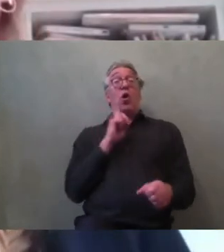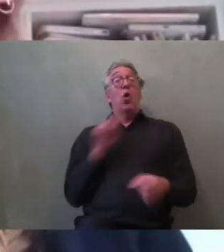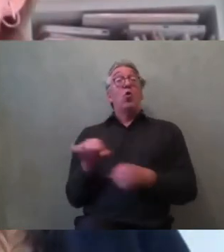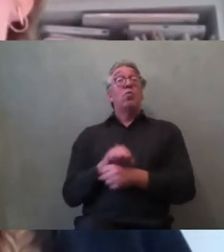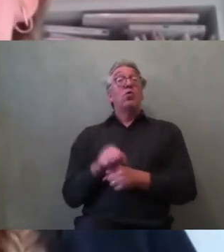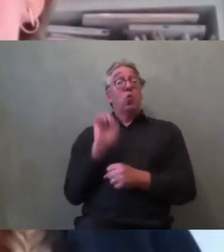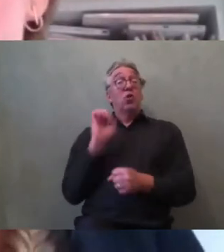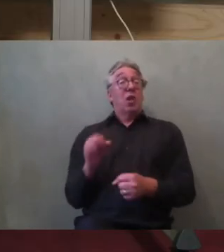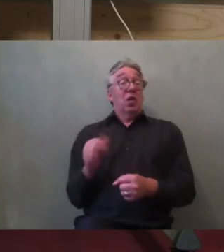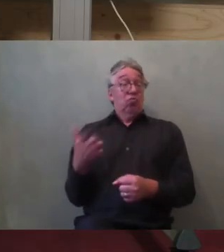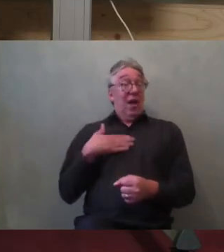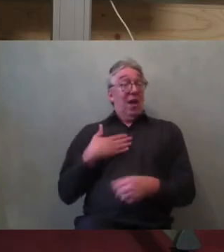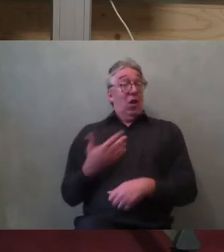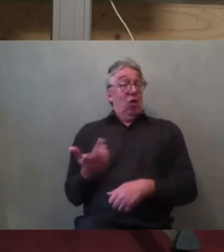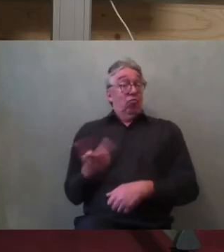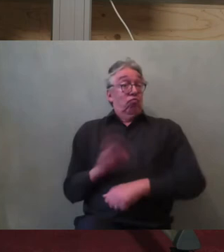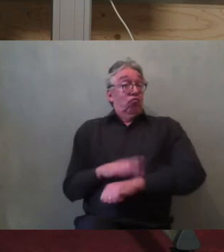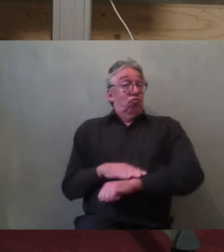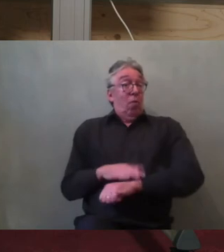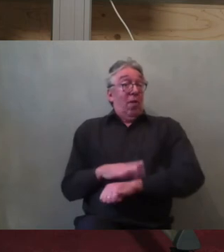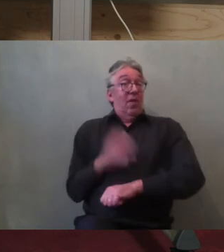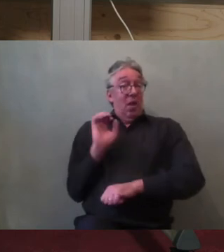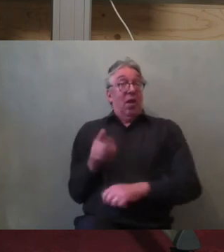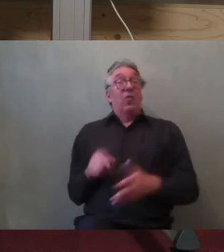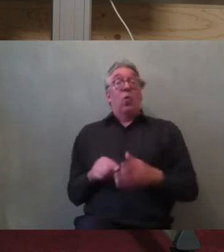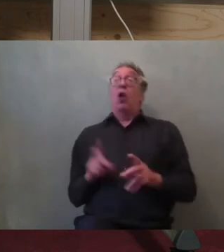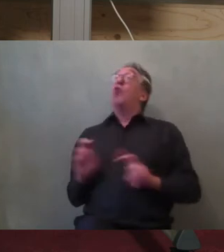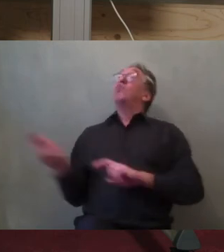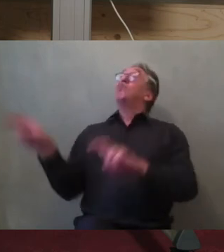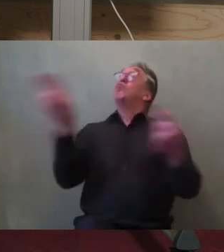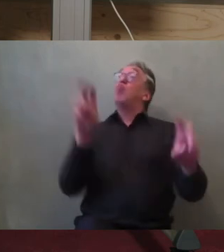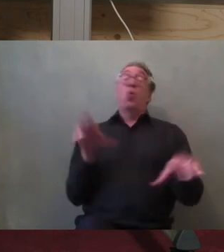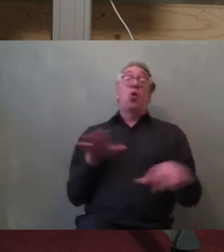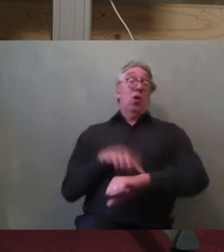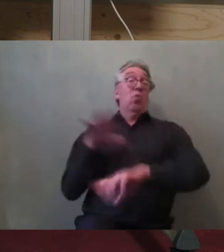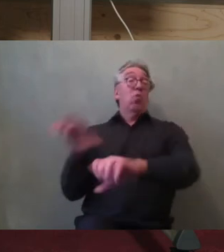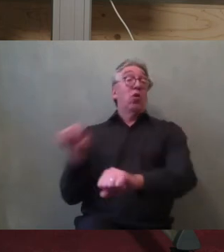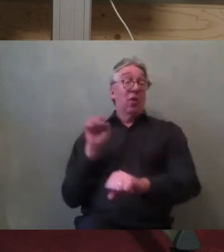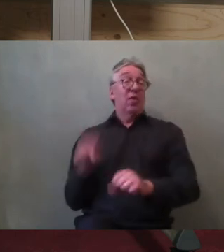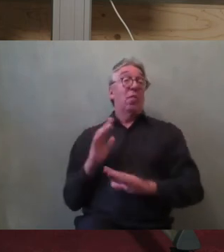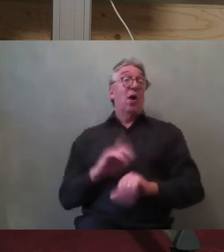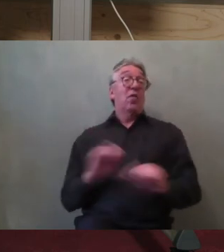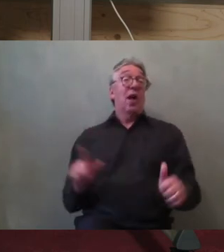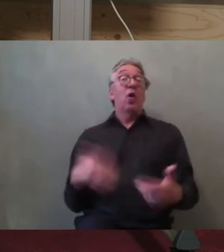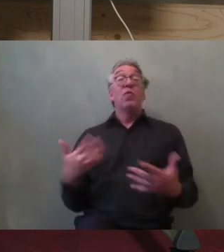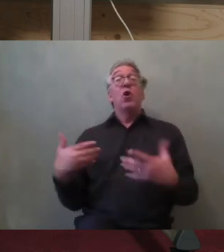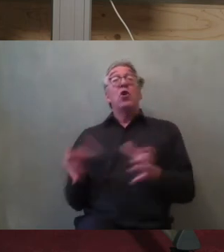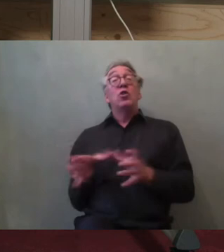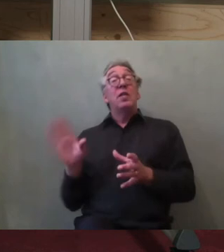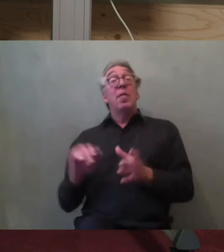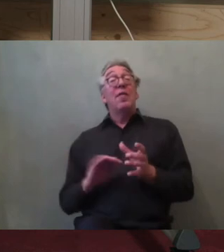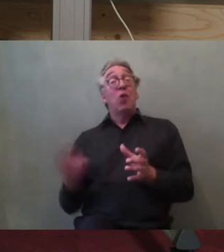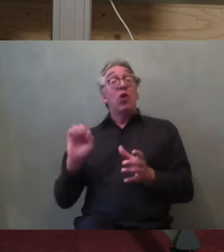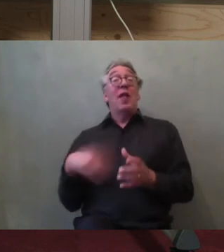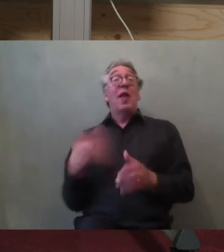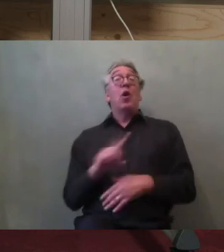moment dus een tour in gebarentaal konden volgen. Of gezinnen met kinderen iedere maand een